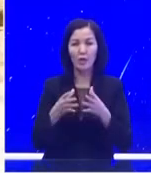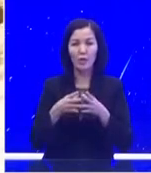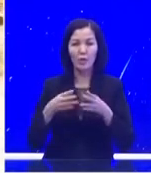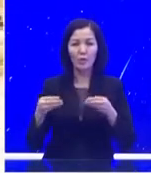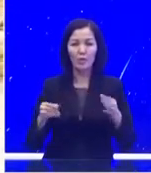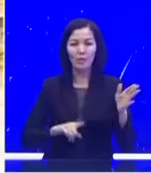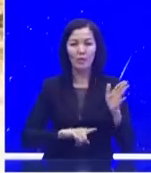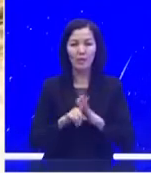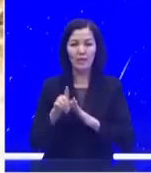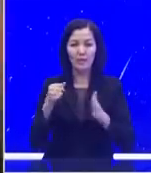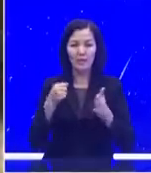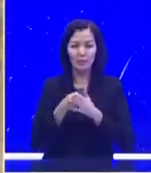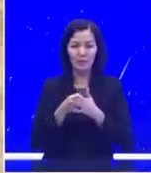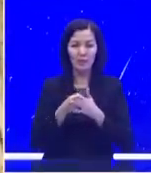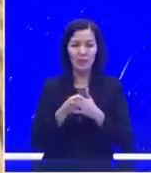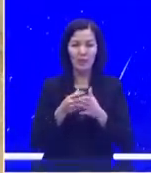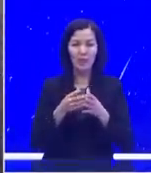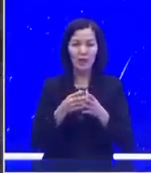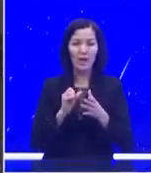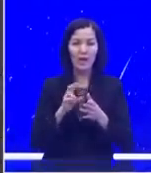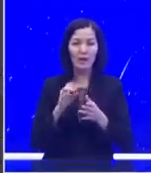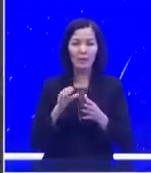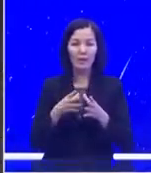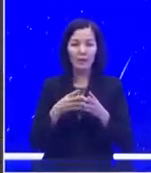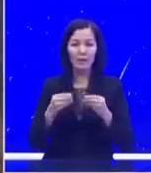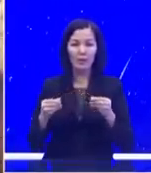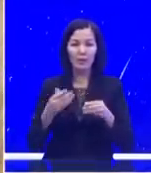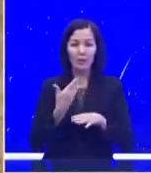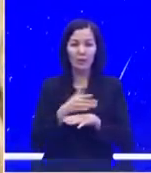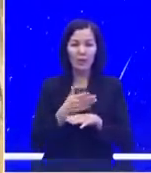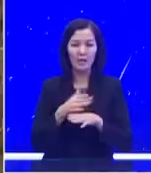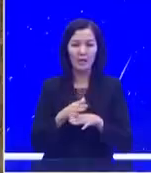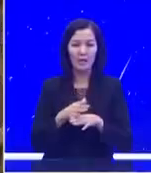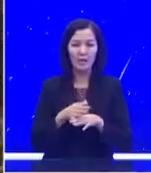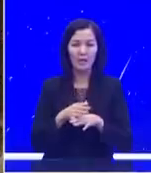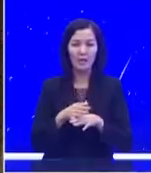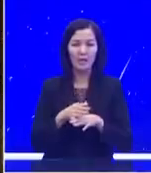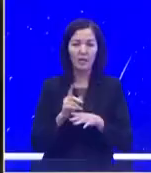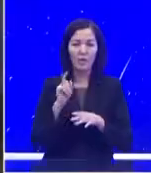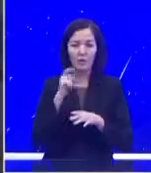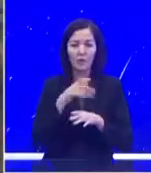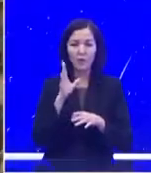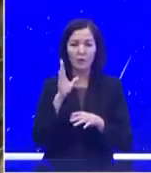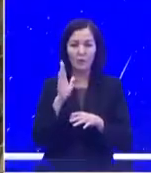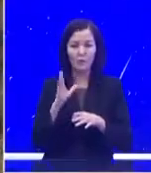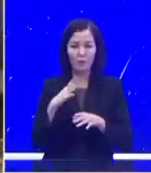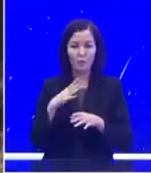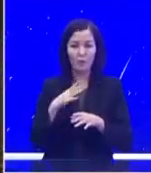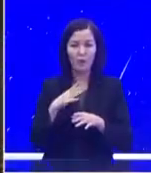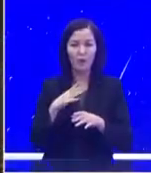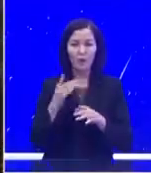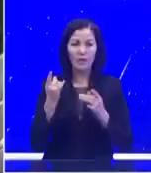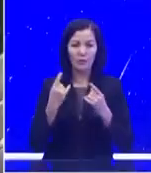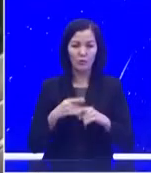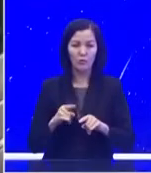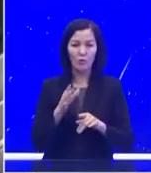айтады. Ақпанда күн жылынып, қар еріп, мал далада жайылып, жемшөпке үнем болды дейді. Алда мал төлдету науқаны.